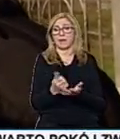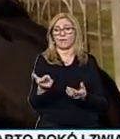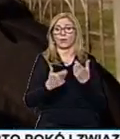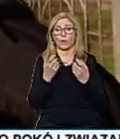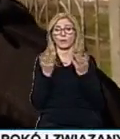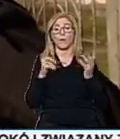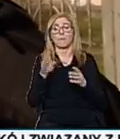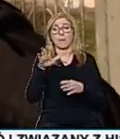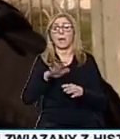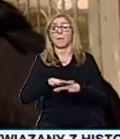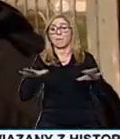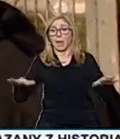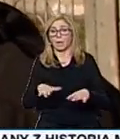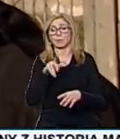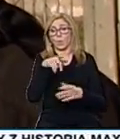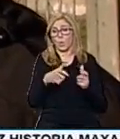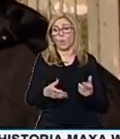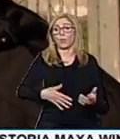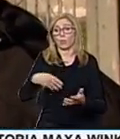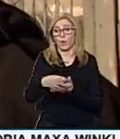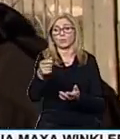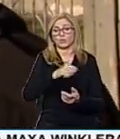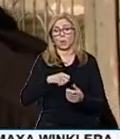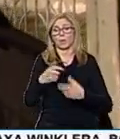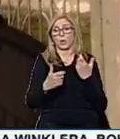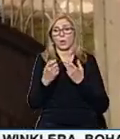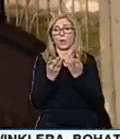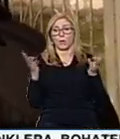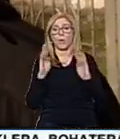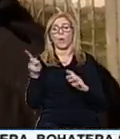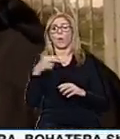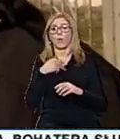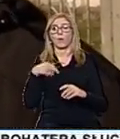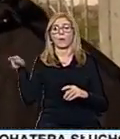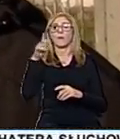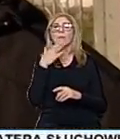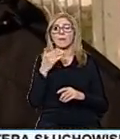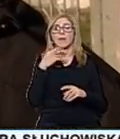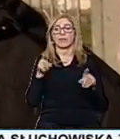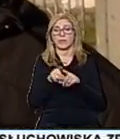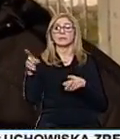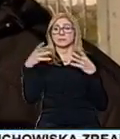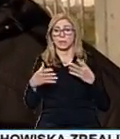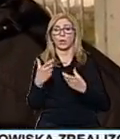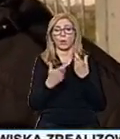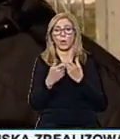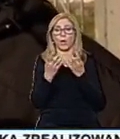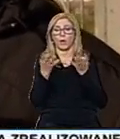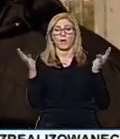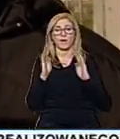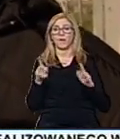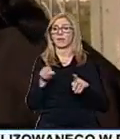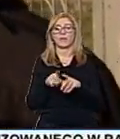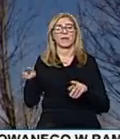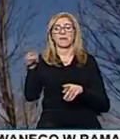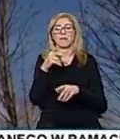tutaj mają ten plac, no płacą za to i sobie ogrodzili. U nas też tam na Limanowskiego mieszkam, chcieli ogrodzić, ale ja się